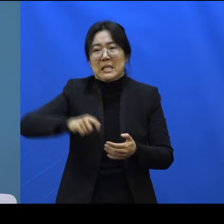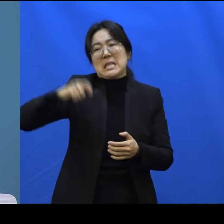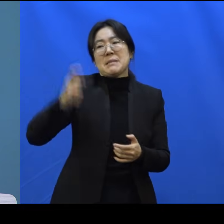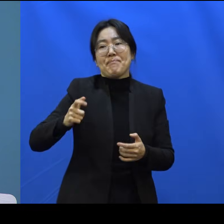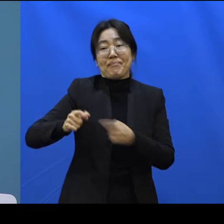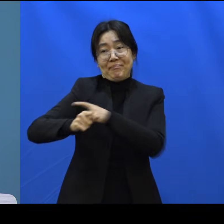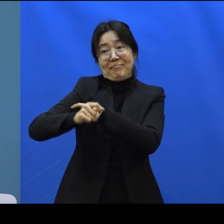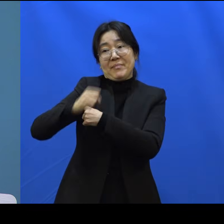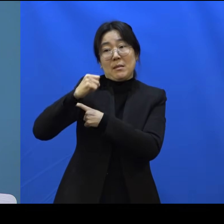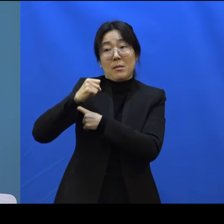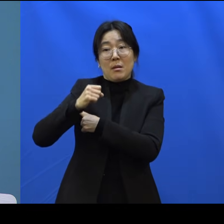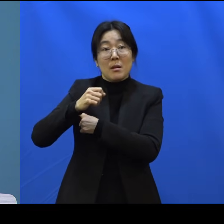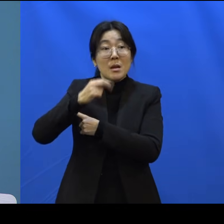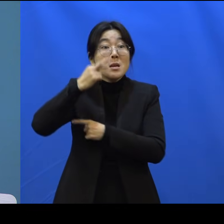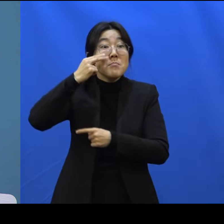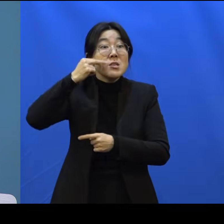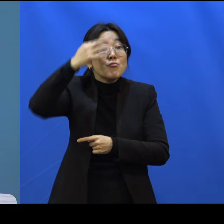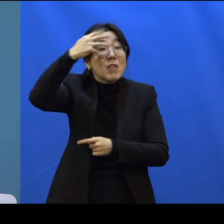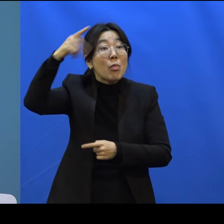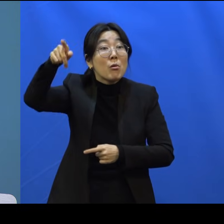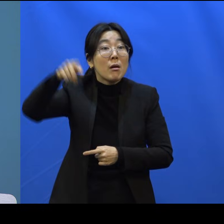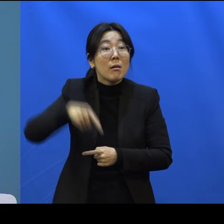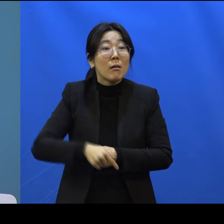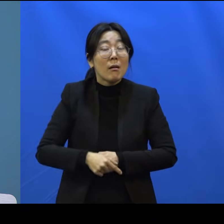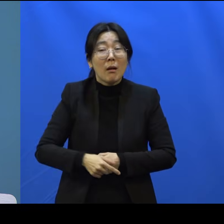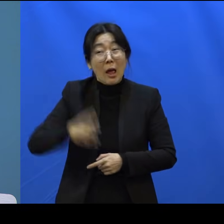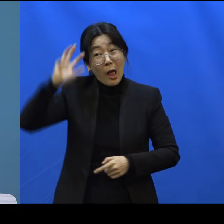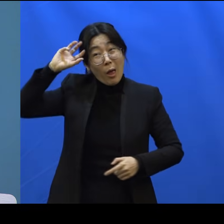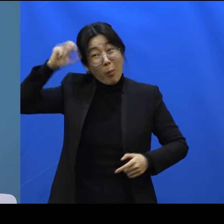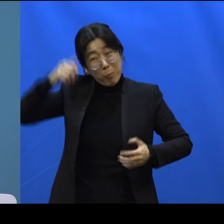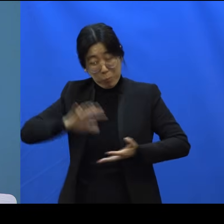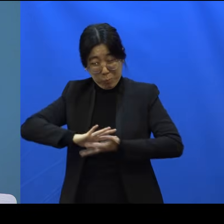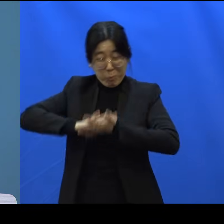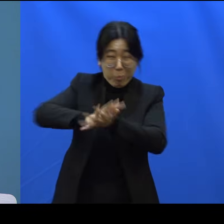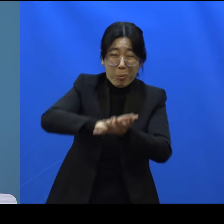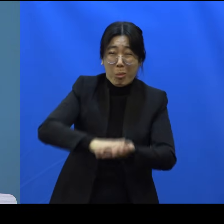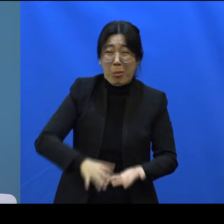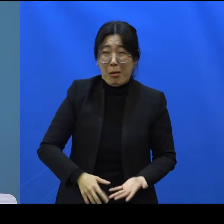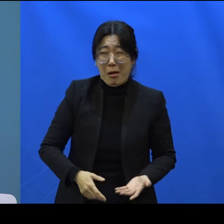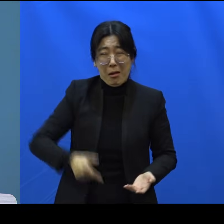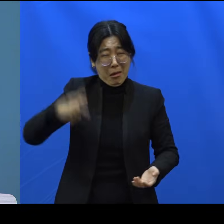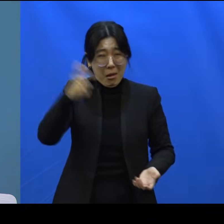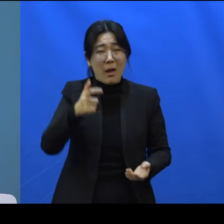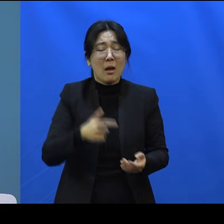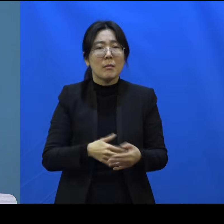푸틴, 아이고, 완전 감당하지 못할 분들이에요. 다 강한 이미지예요.